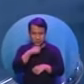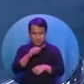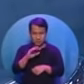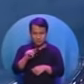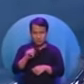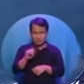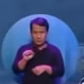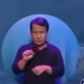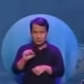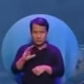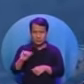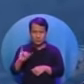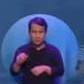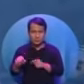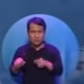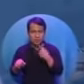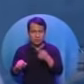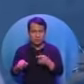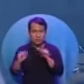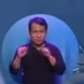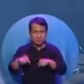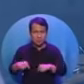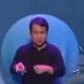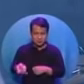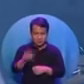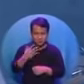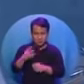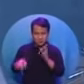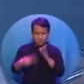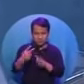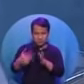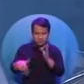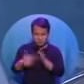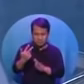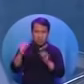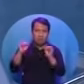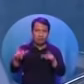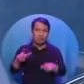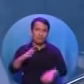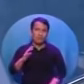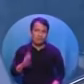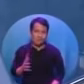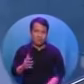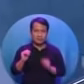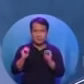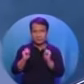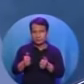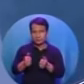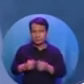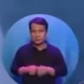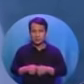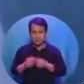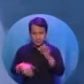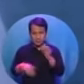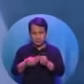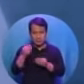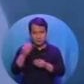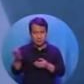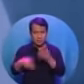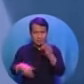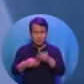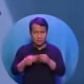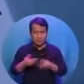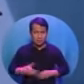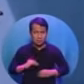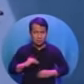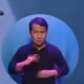zinc. Non-acidic mo yan. Kaya pwede nyo inumin twice a day, three times a day, no problem. Okay? At yan po ay magbuboost na